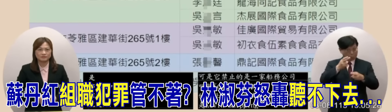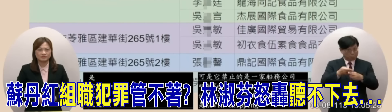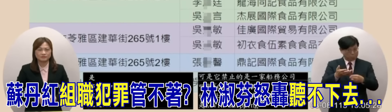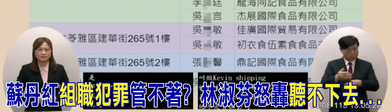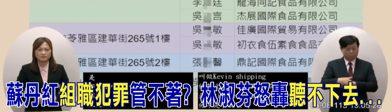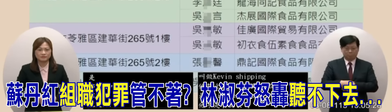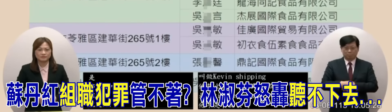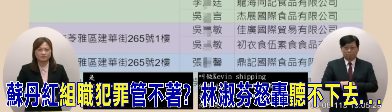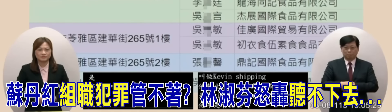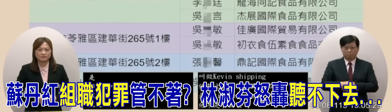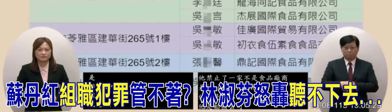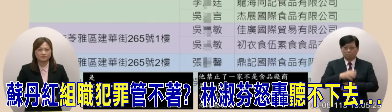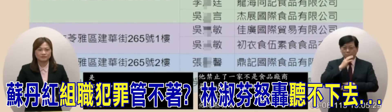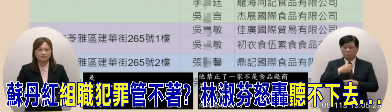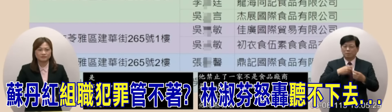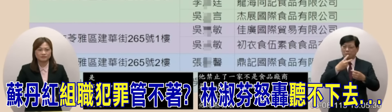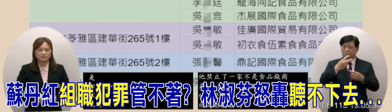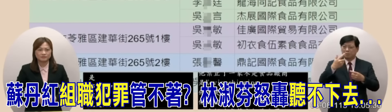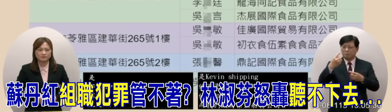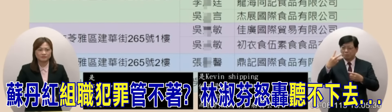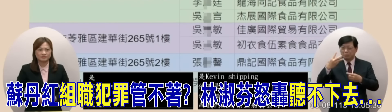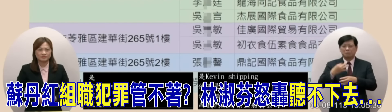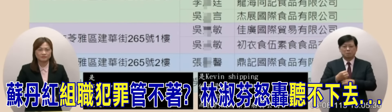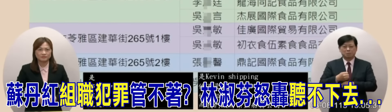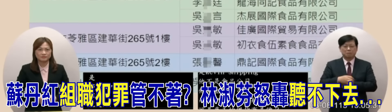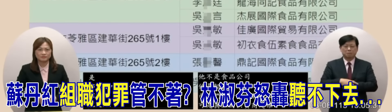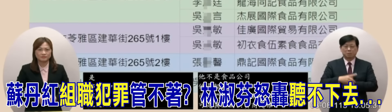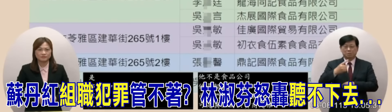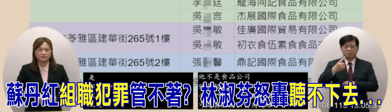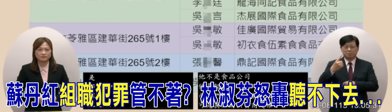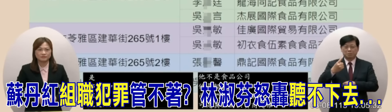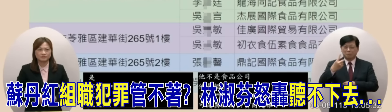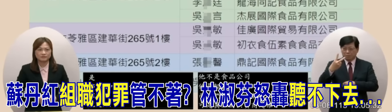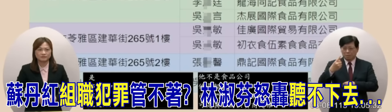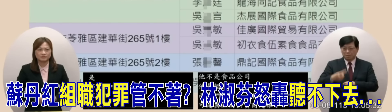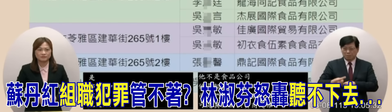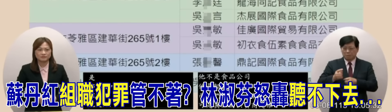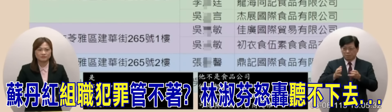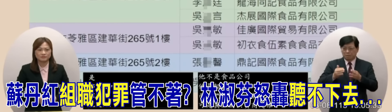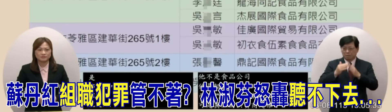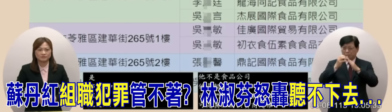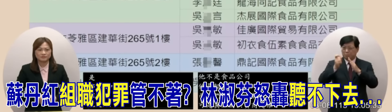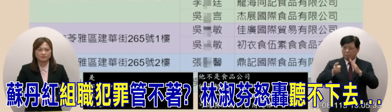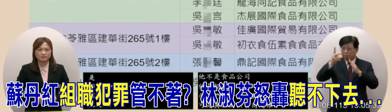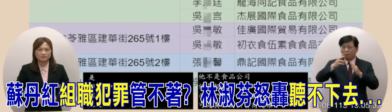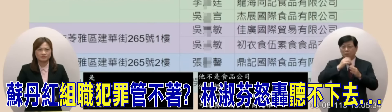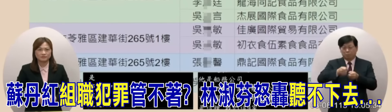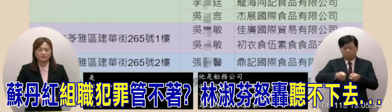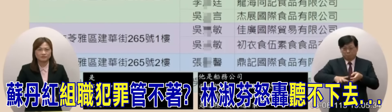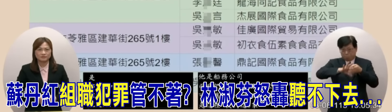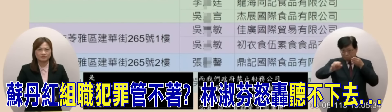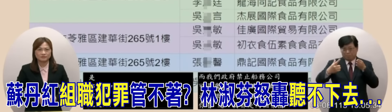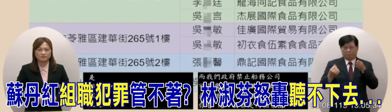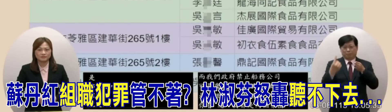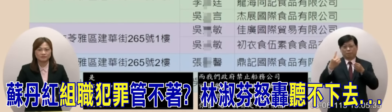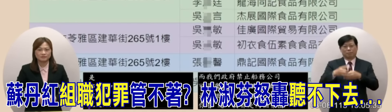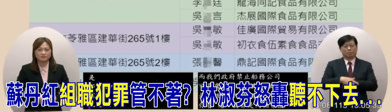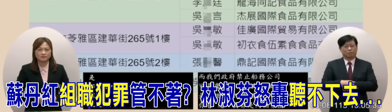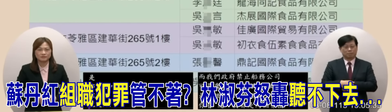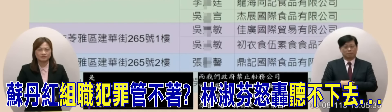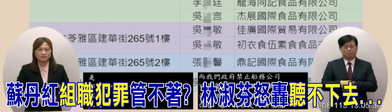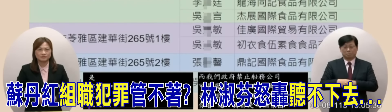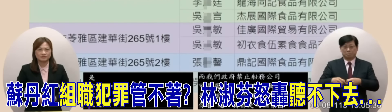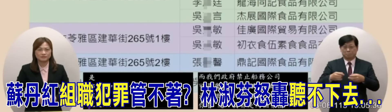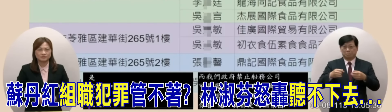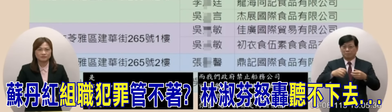信？2631号，1号1楼和2楼，他是透天厝同一栋房子里面，透天厝